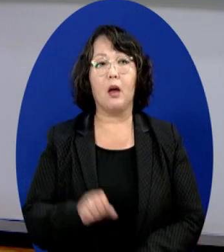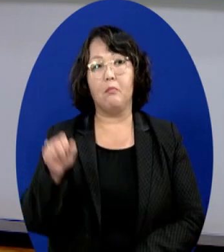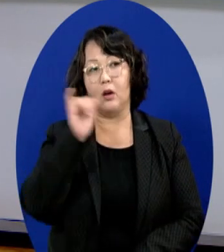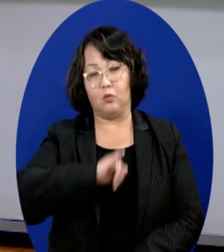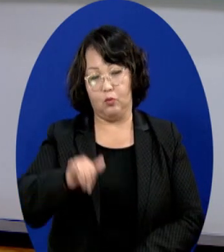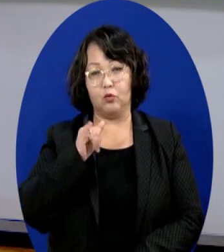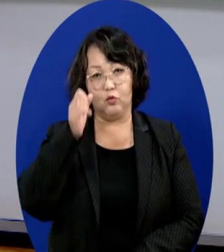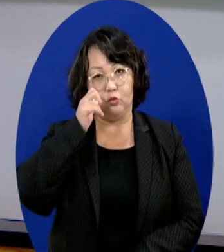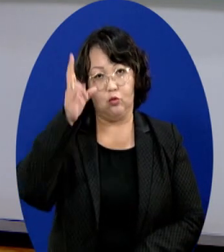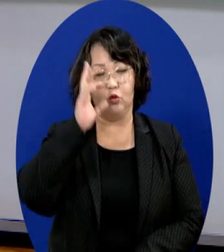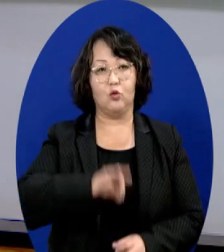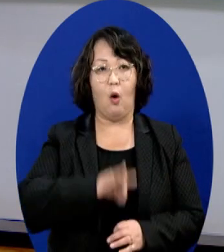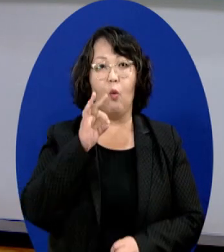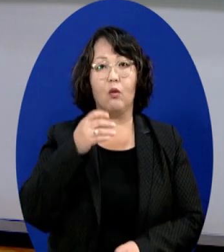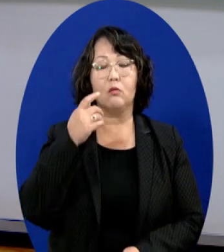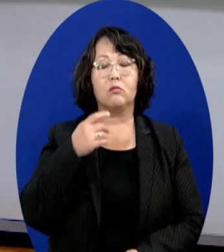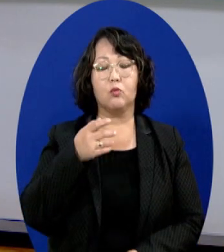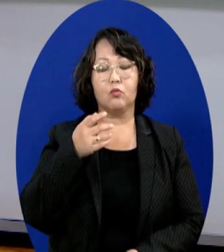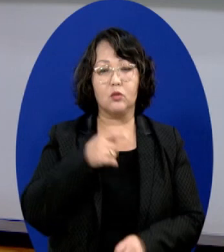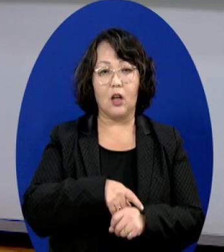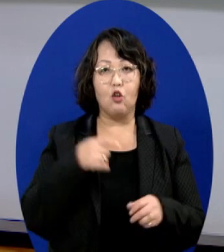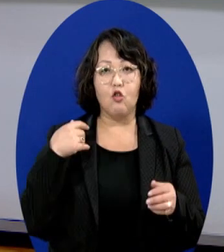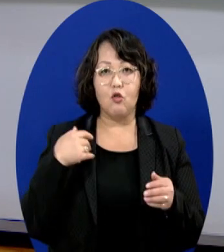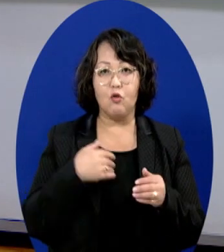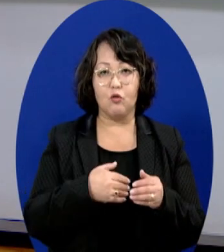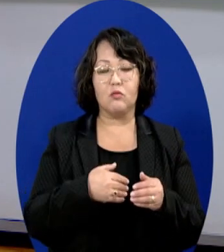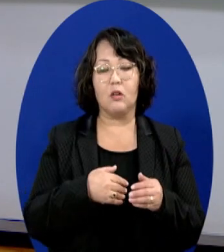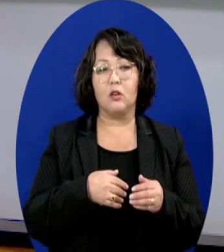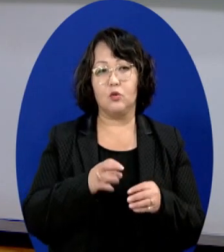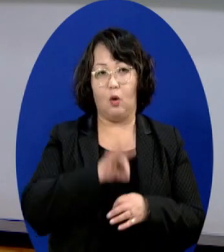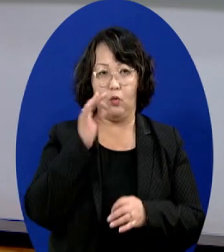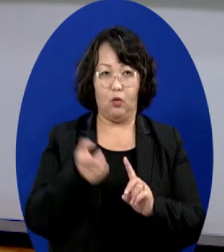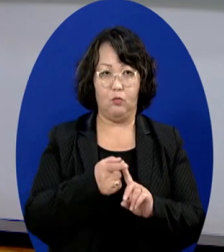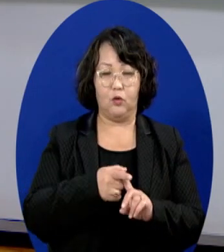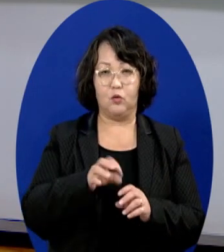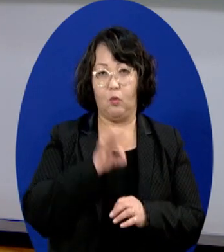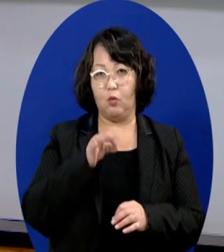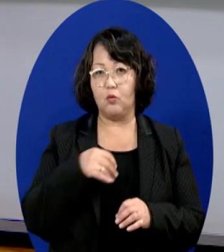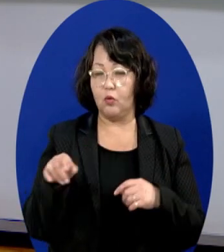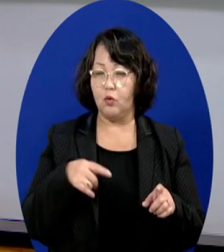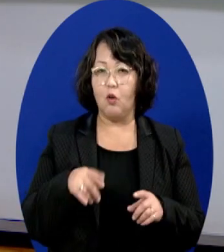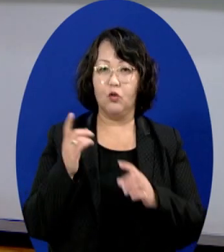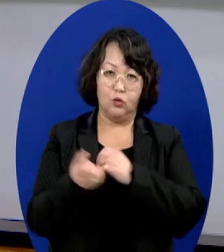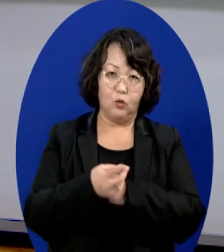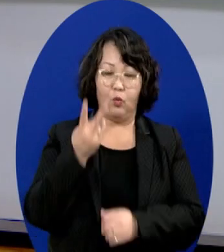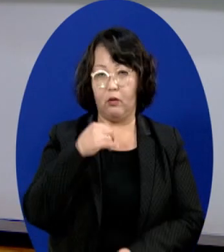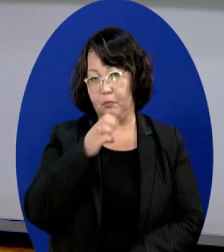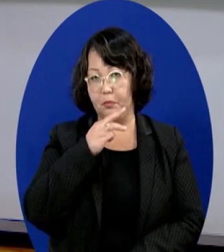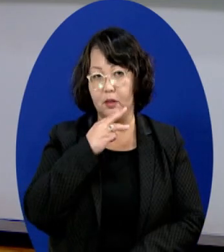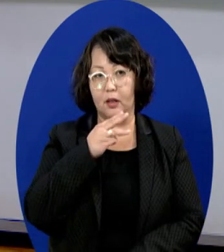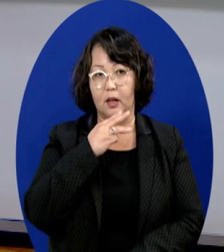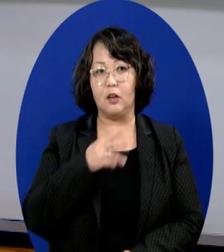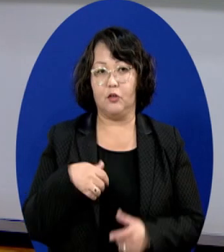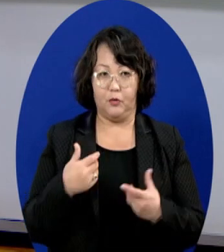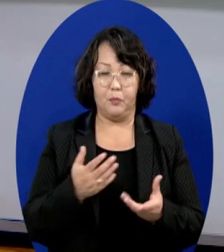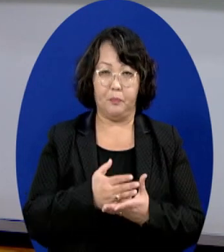улсын ерөнхийлөгчийн сонгууль санал хураалт өгч байгаатай холбоотойгоор энэ сонгуультай холбоотой энэ сонгуулийн эргэн тойронд янз бүрийн онцлог одоо үйл явдал мэдээлэлүүд